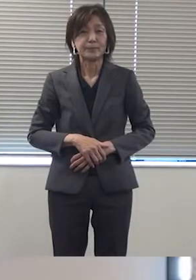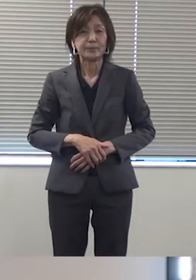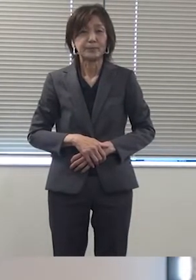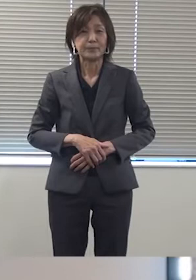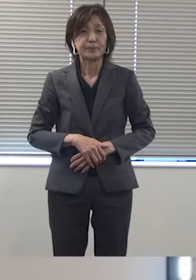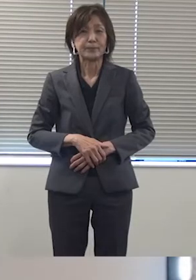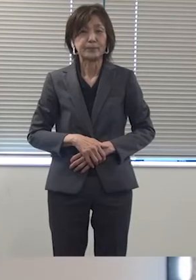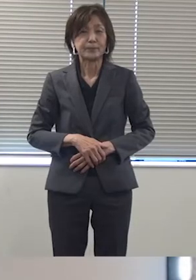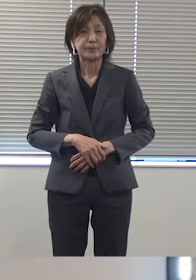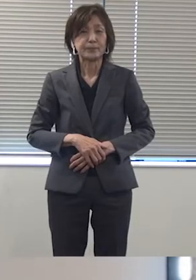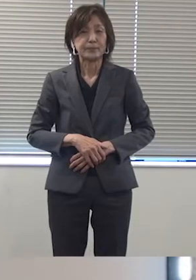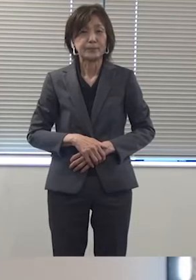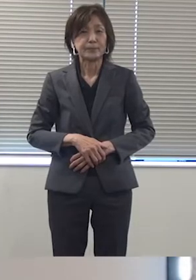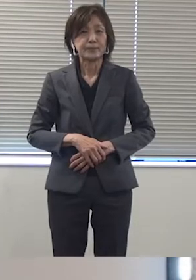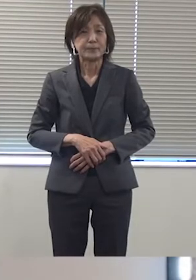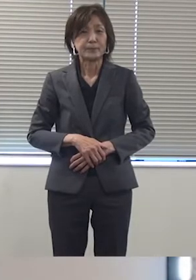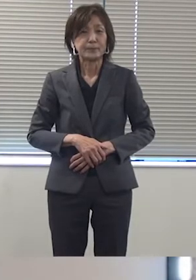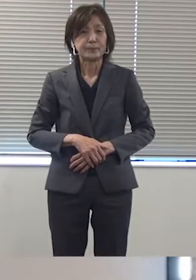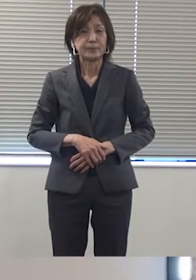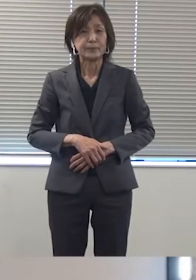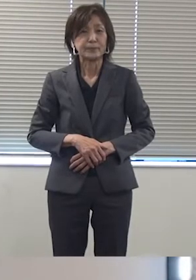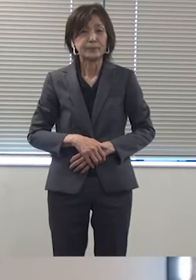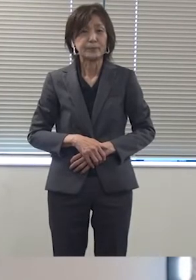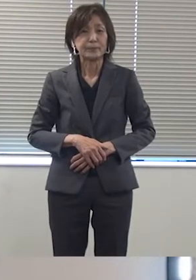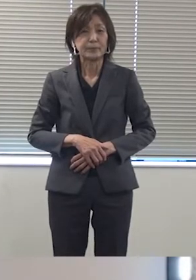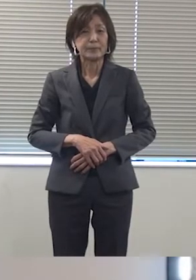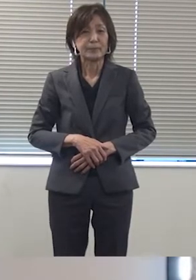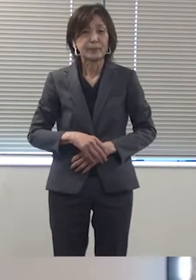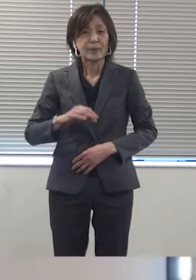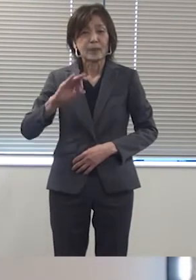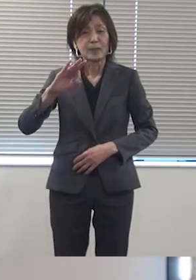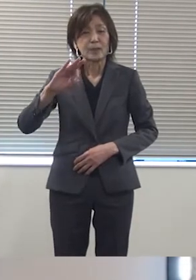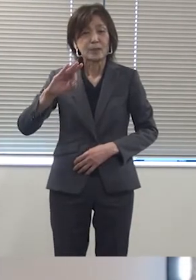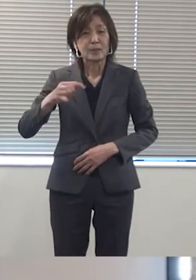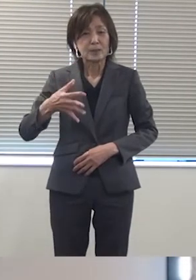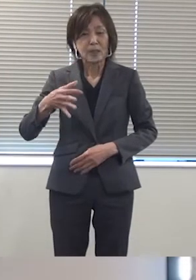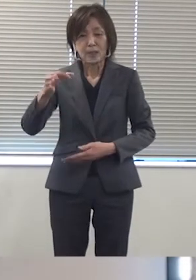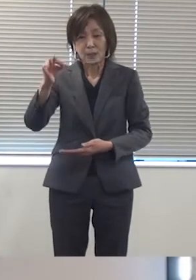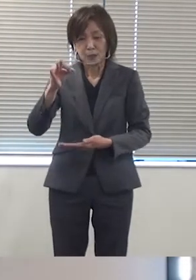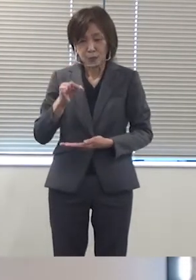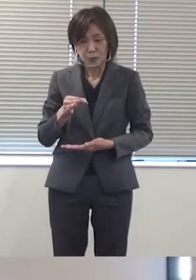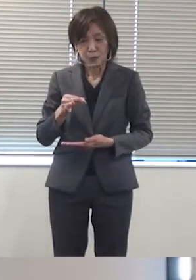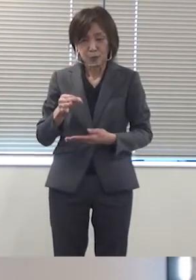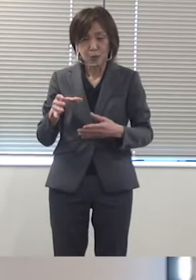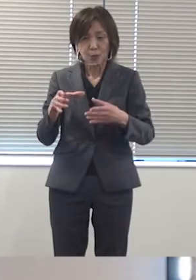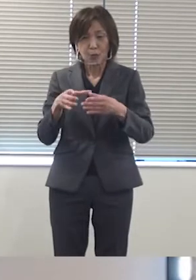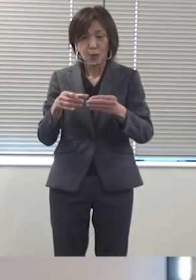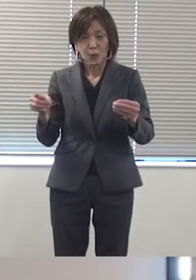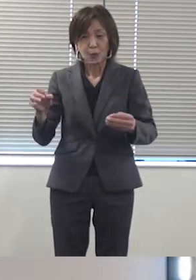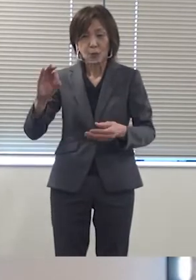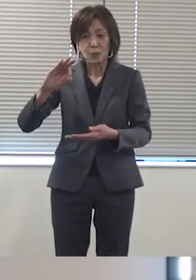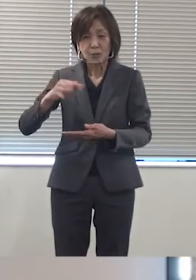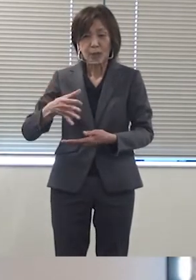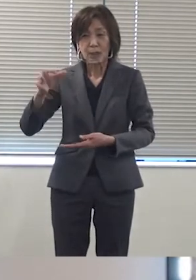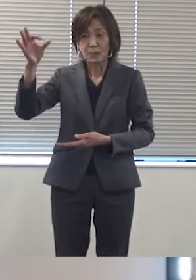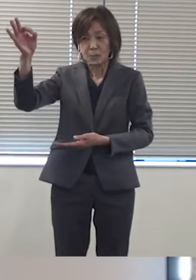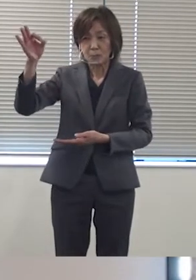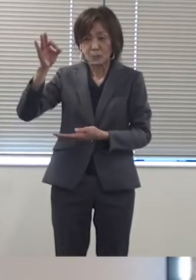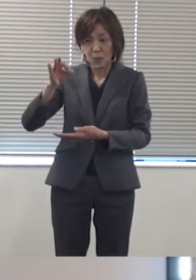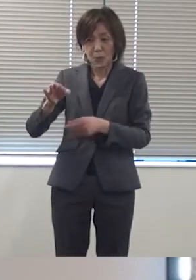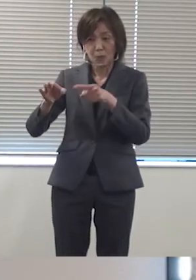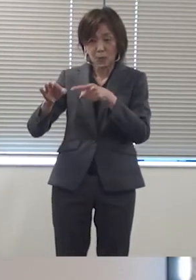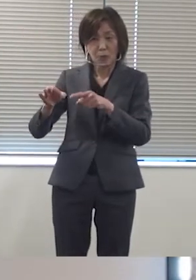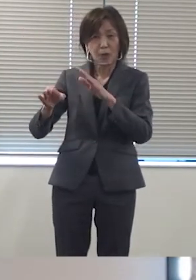てきたんで、あの国税の方もほっと一息ついてたことだと思うんですが、あの国税が伸びると国税跳ね返ってくるので